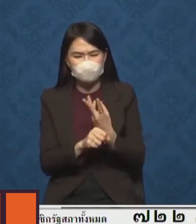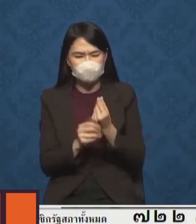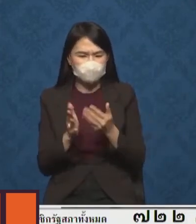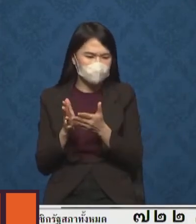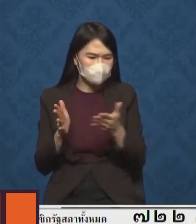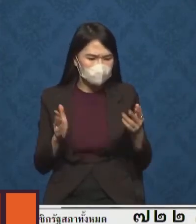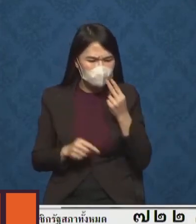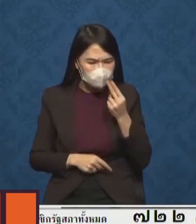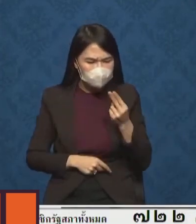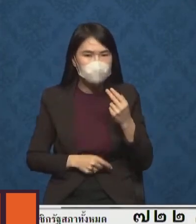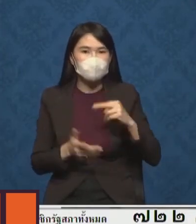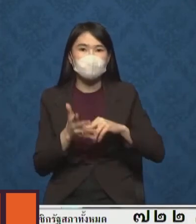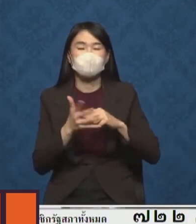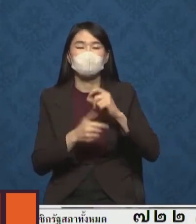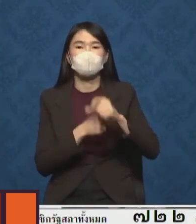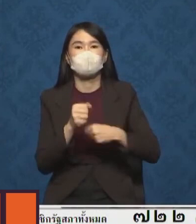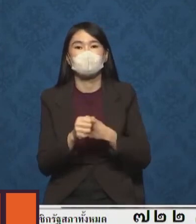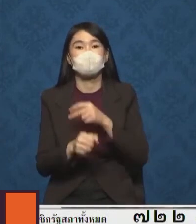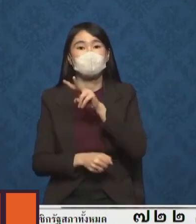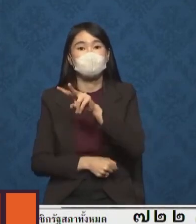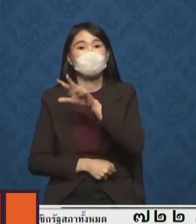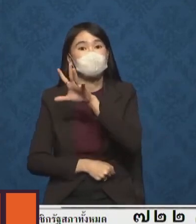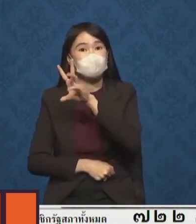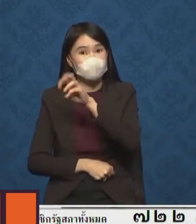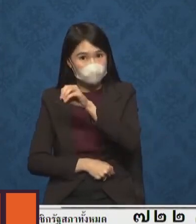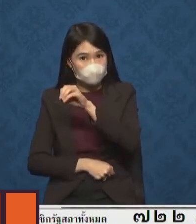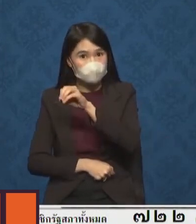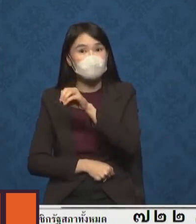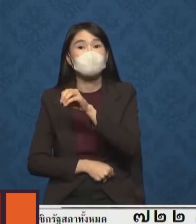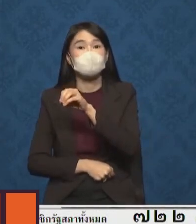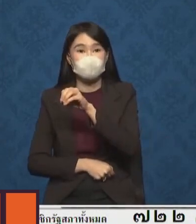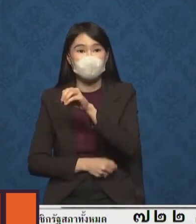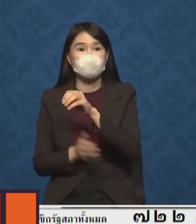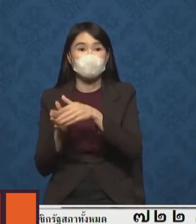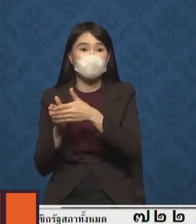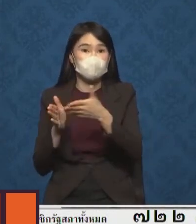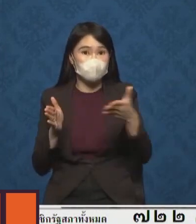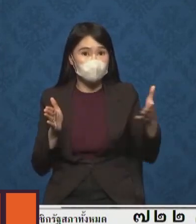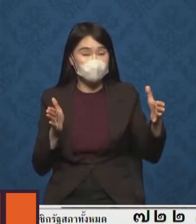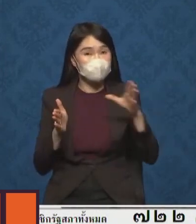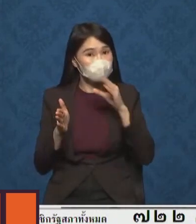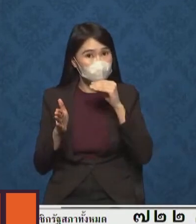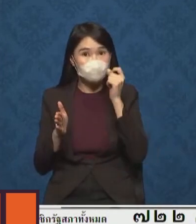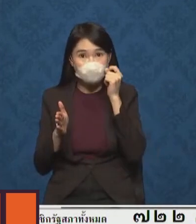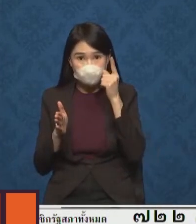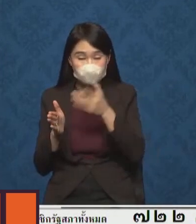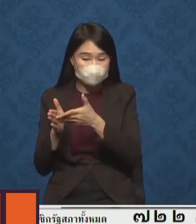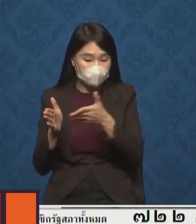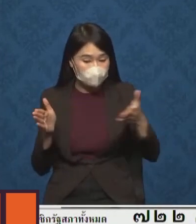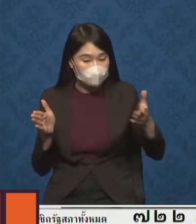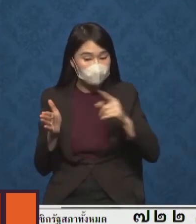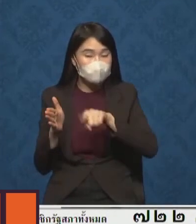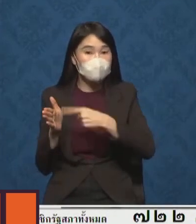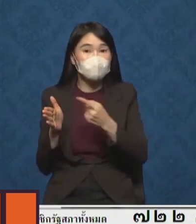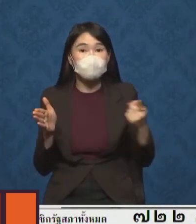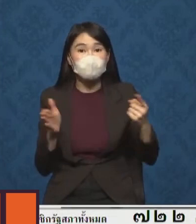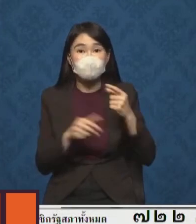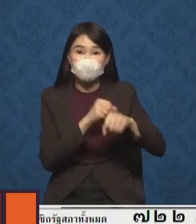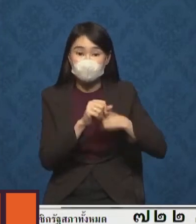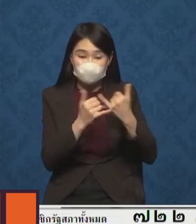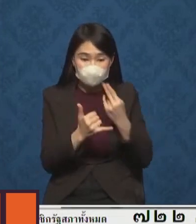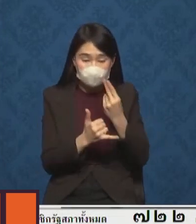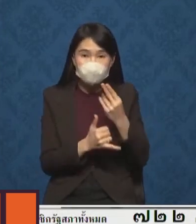ก็พบว่าเป็นปี 2,560 ตรงไปตรงมาครับตัวแรกปีนี้